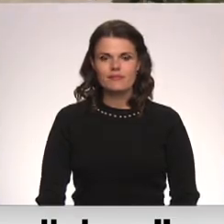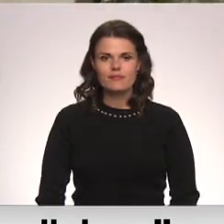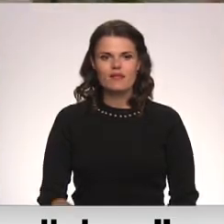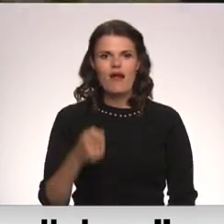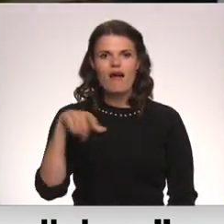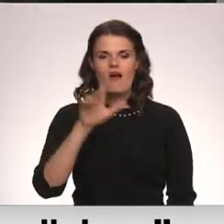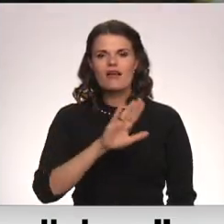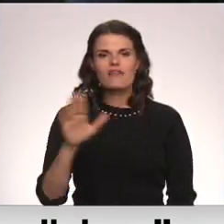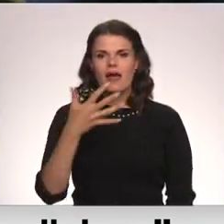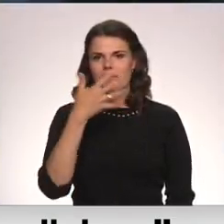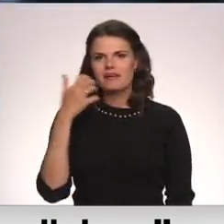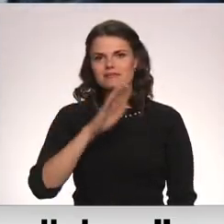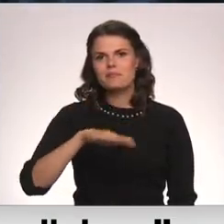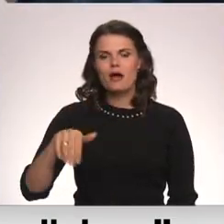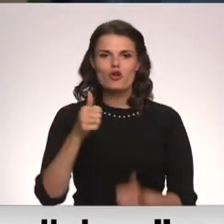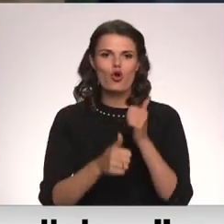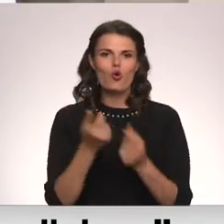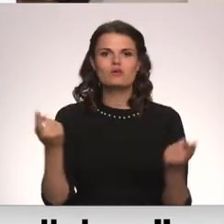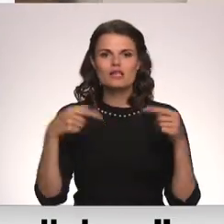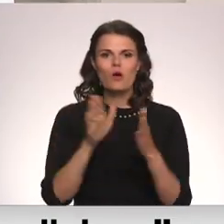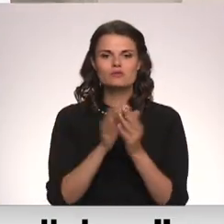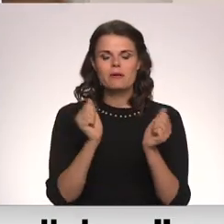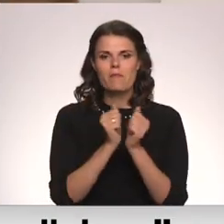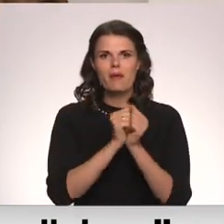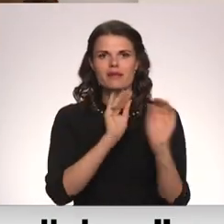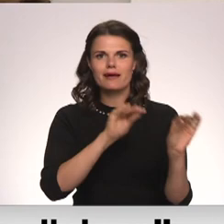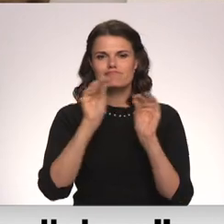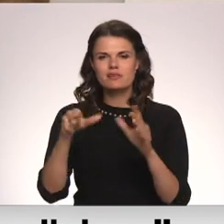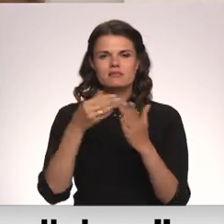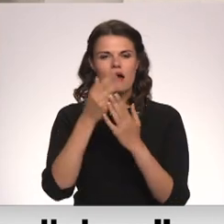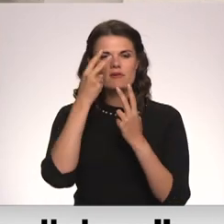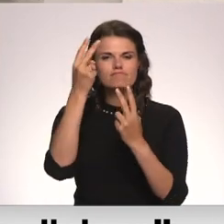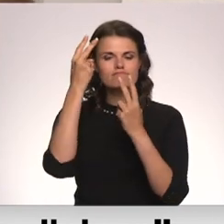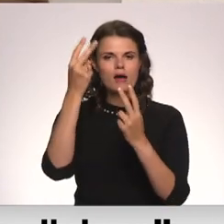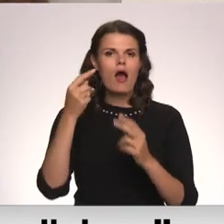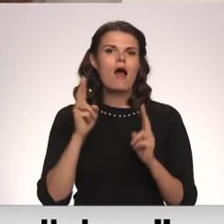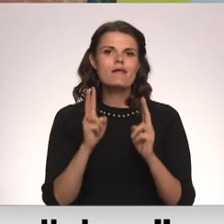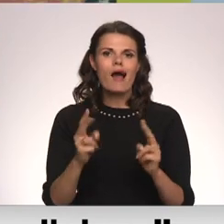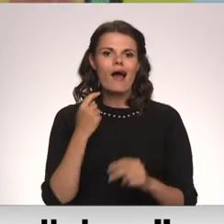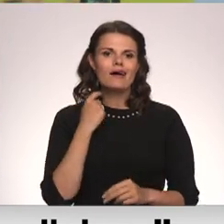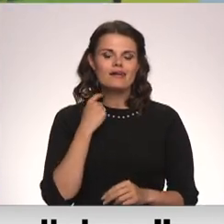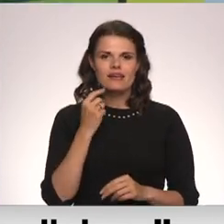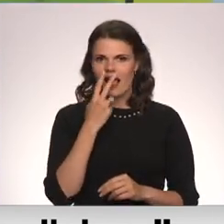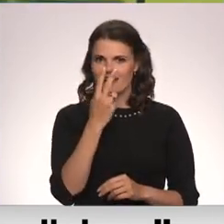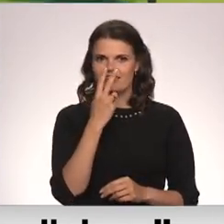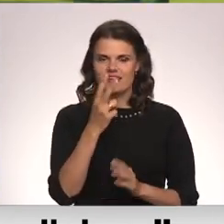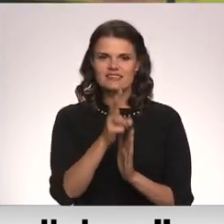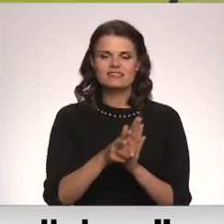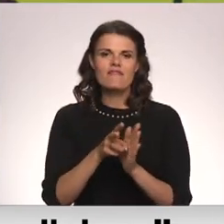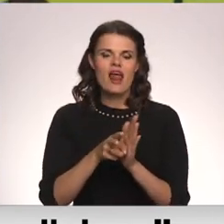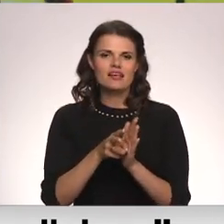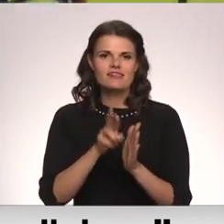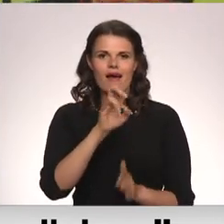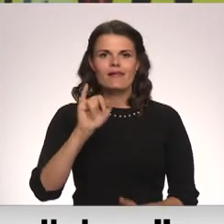Vairāk nekā 500 bērni konkursu laikā uz papīra pārnesuši savu vīziju par to, kā Rīgā izskatīsies Rail Baltica vilciens.